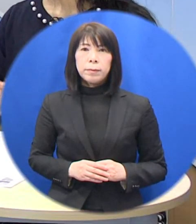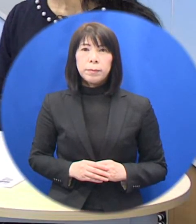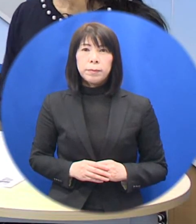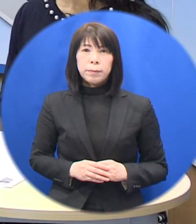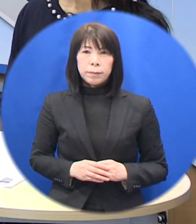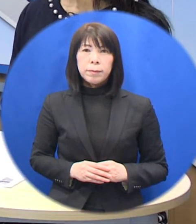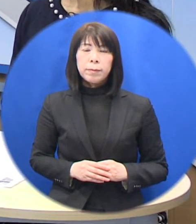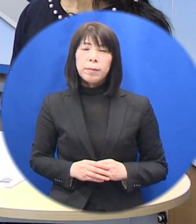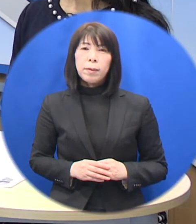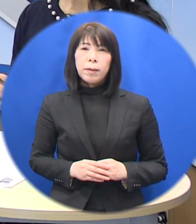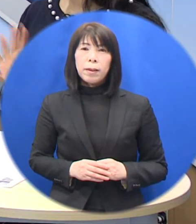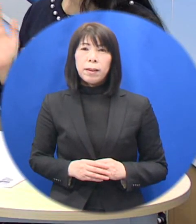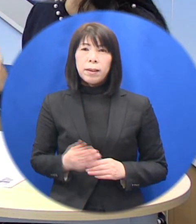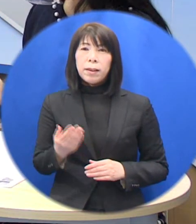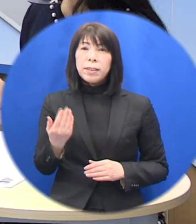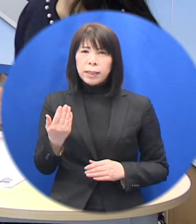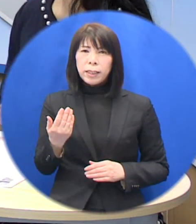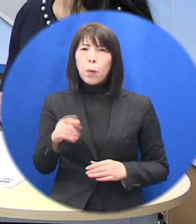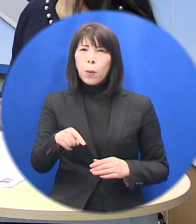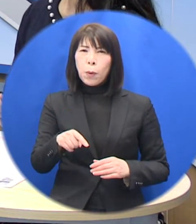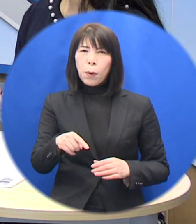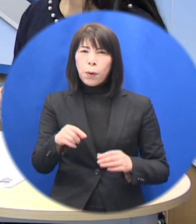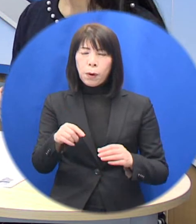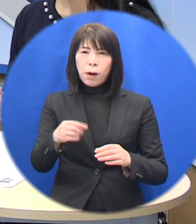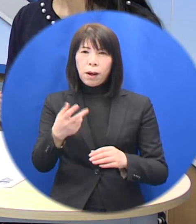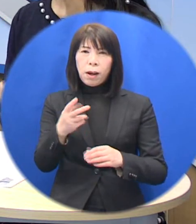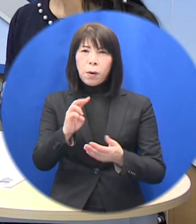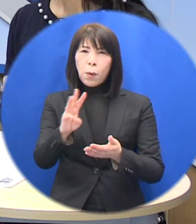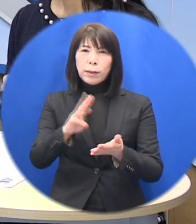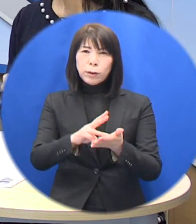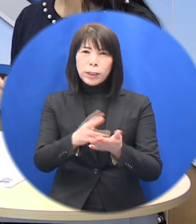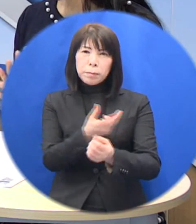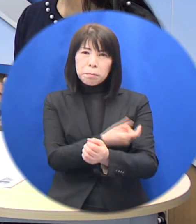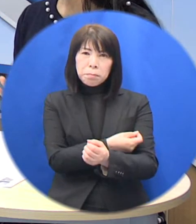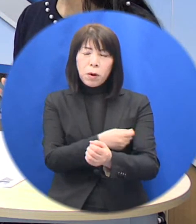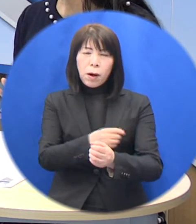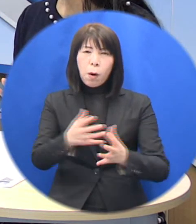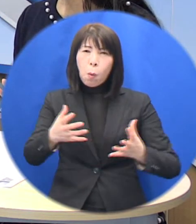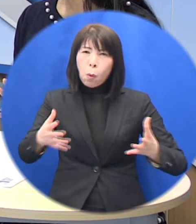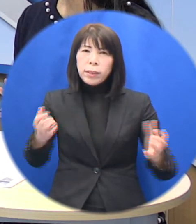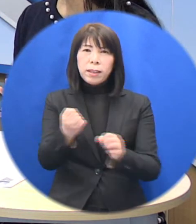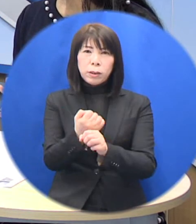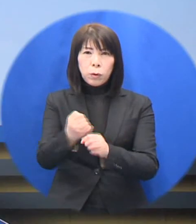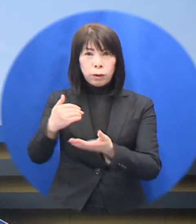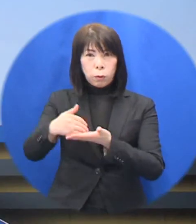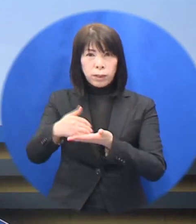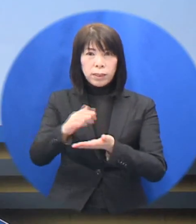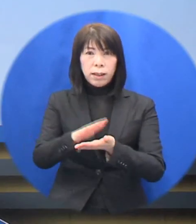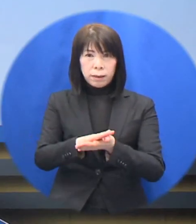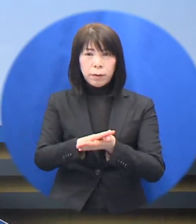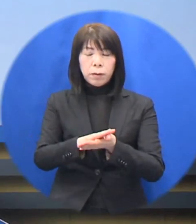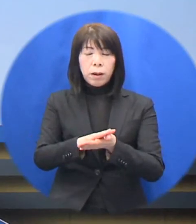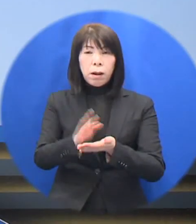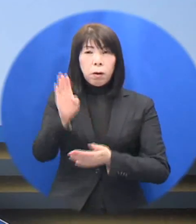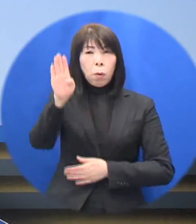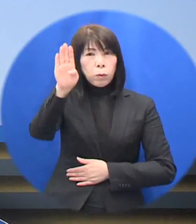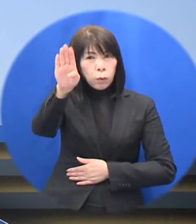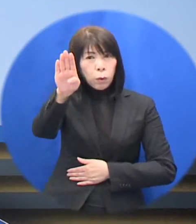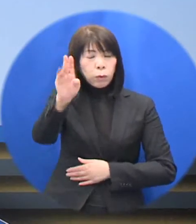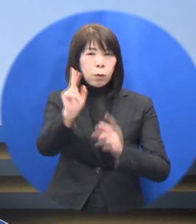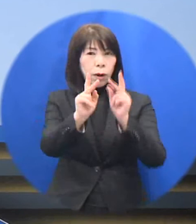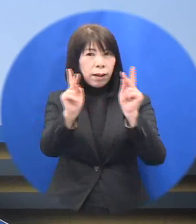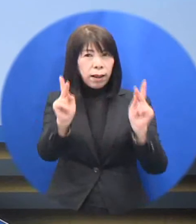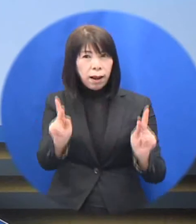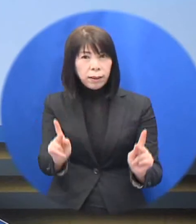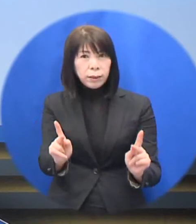さあ、とてもね先ほど大きな事業というふうにおっしゃってましたけれども、このワクチン接種に関する今後の課題はい